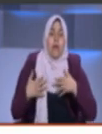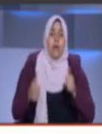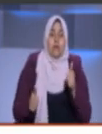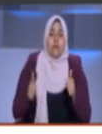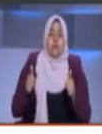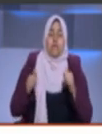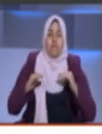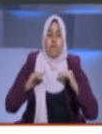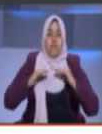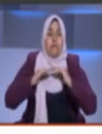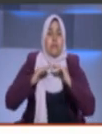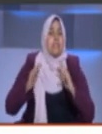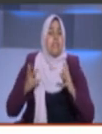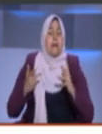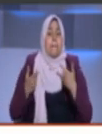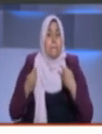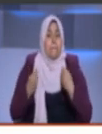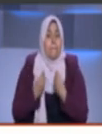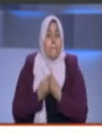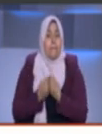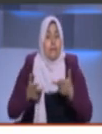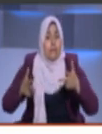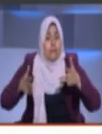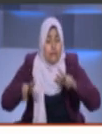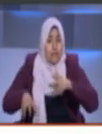مع تصريح يعني